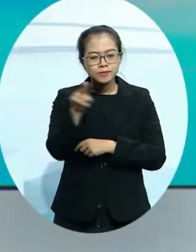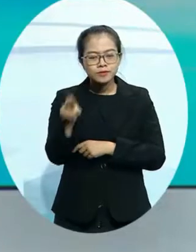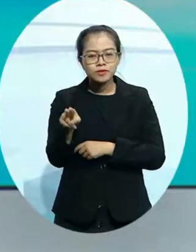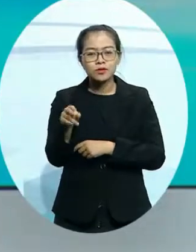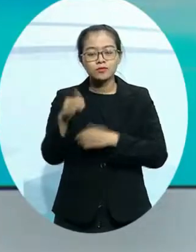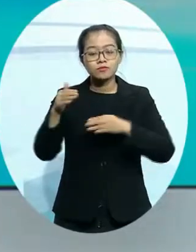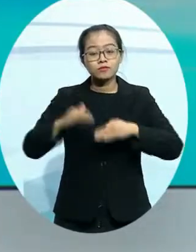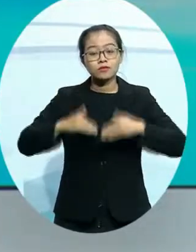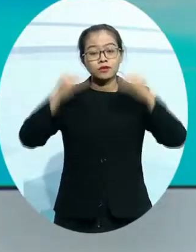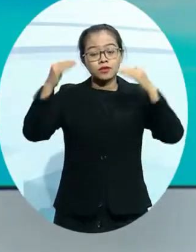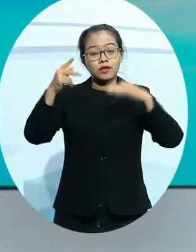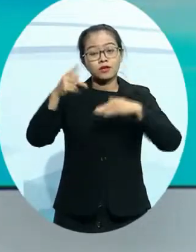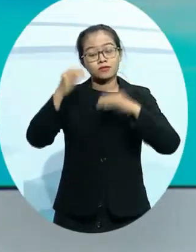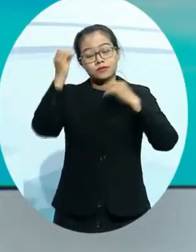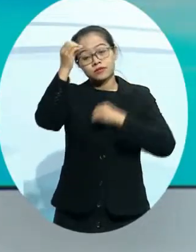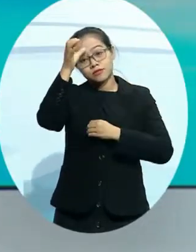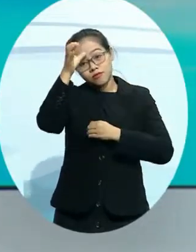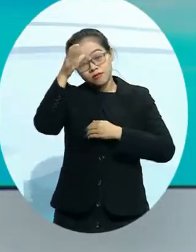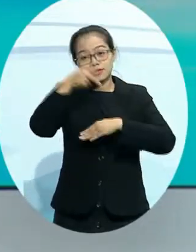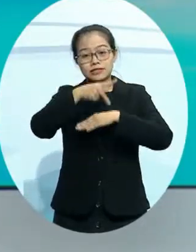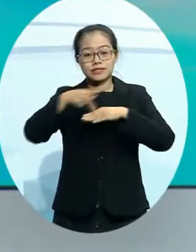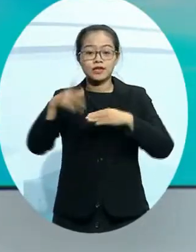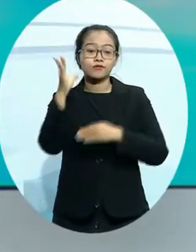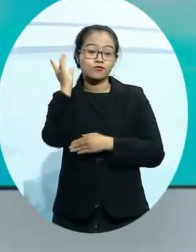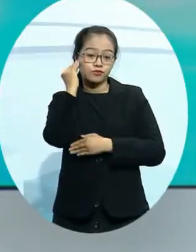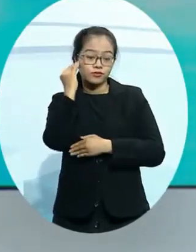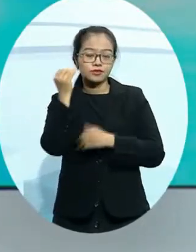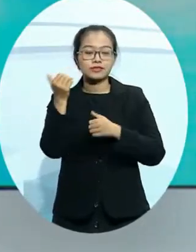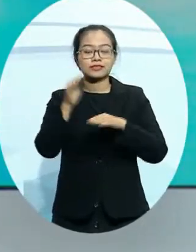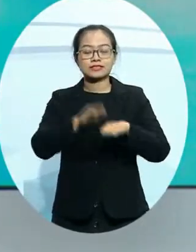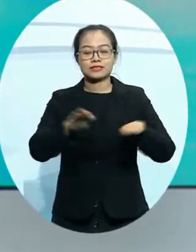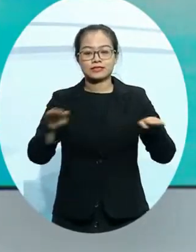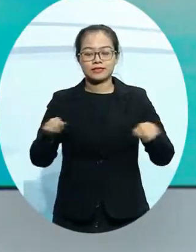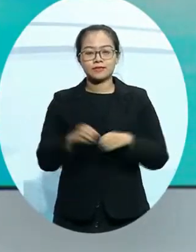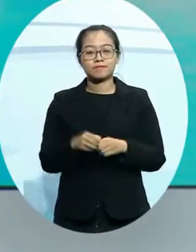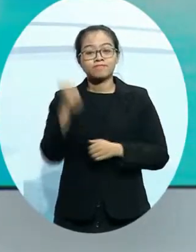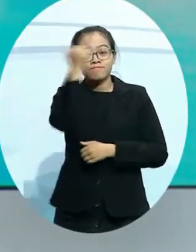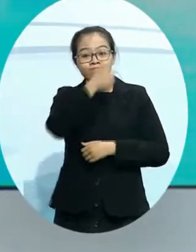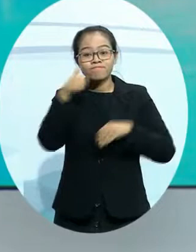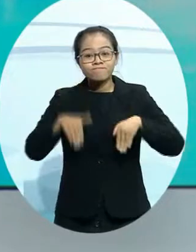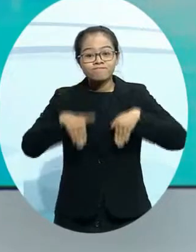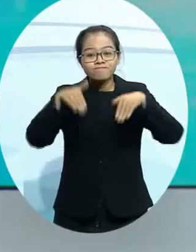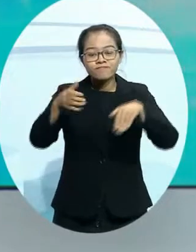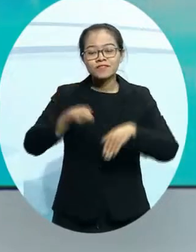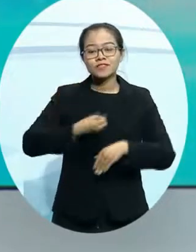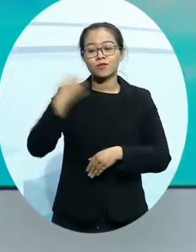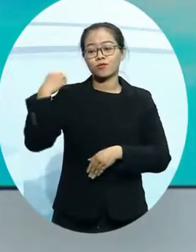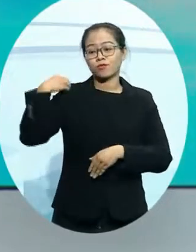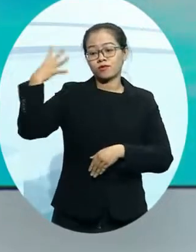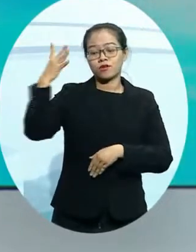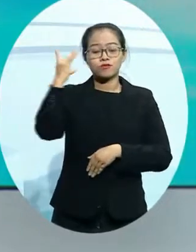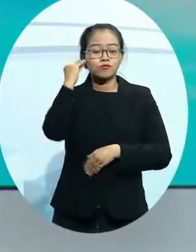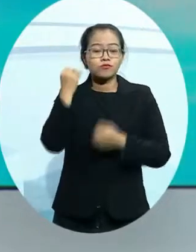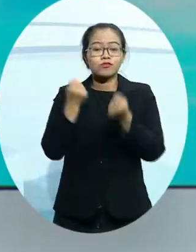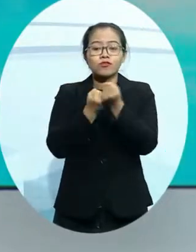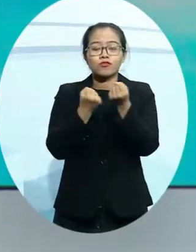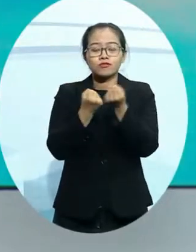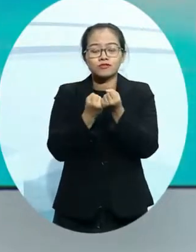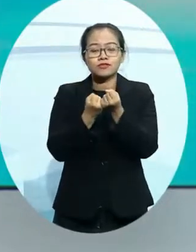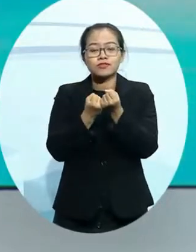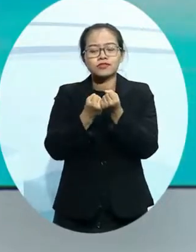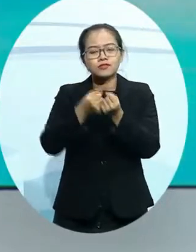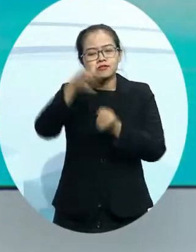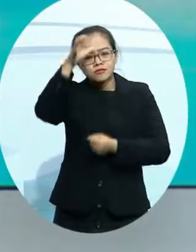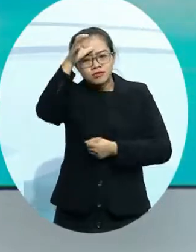thức kỹ năng phụ nữ và trẻ em và buổi sinh hoạt chuyên đề Đẹp chủ động sống quyền năng nhằm hỗ trợ phụ nữ những kiến thức kỹ năng trong giáo dục